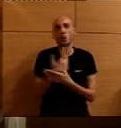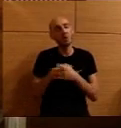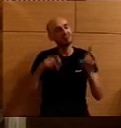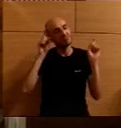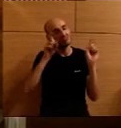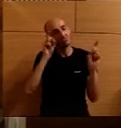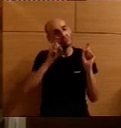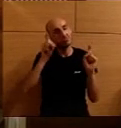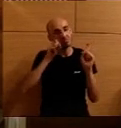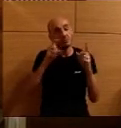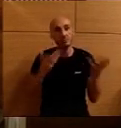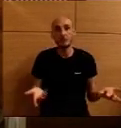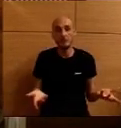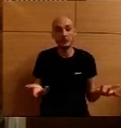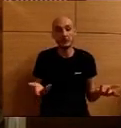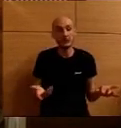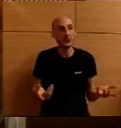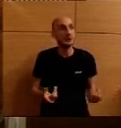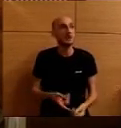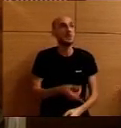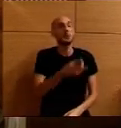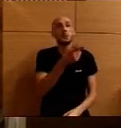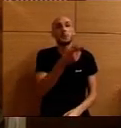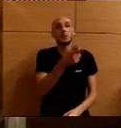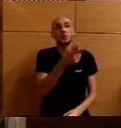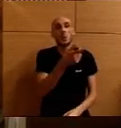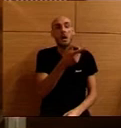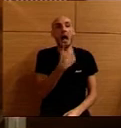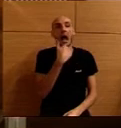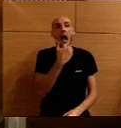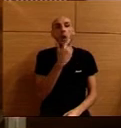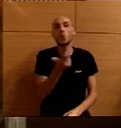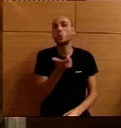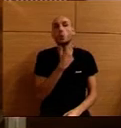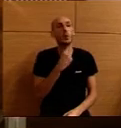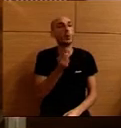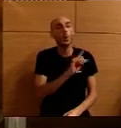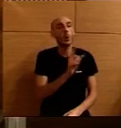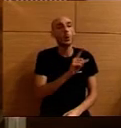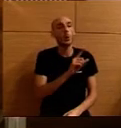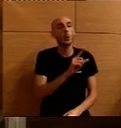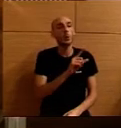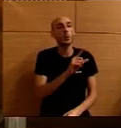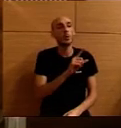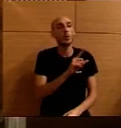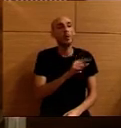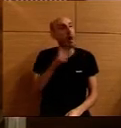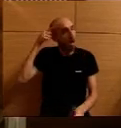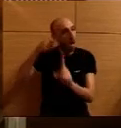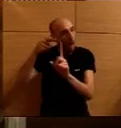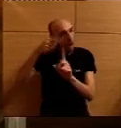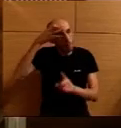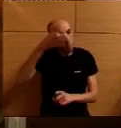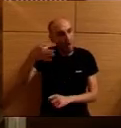Però el que no és possible és que quan a vostè algú li senti mal del que jo dic, traga a Benaguasil com si fos l'espineta o